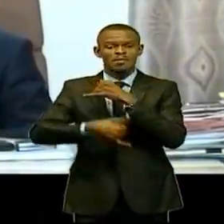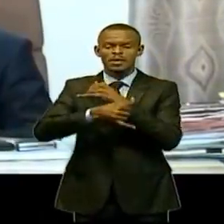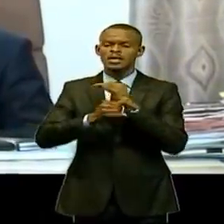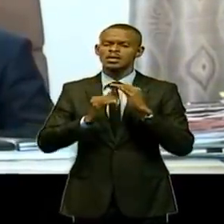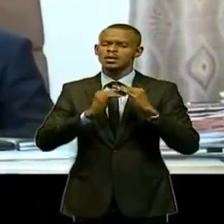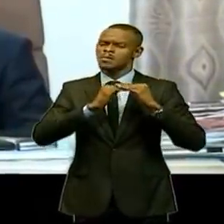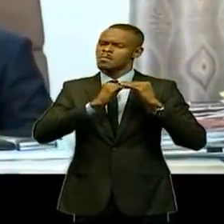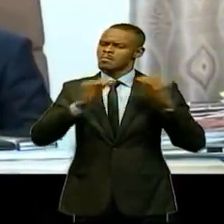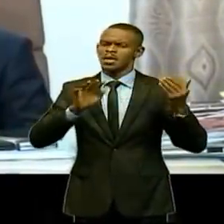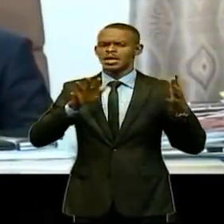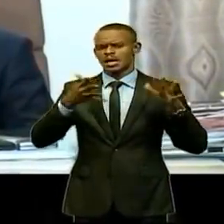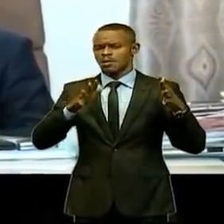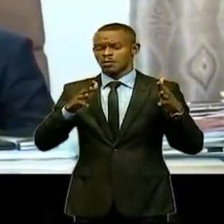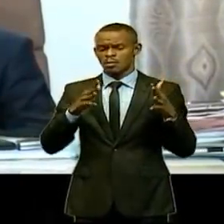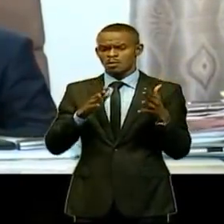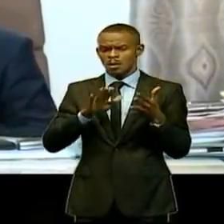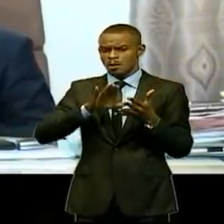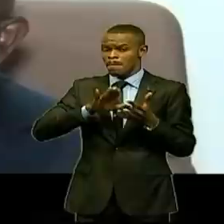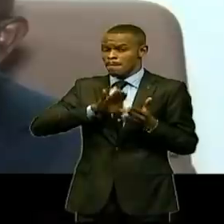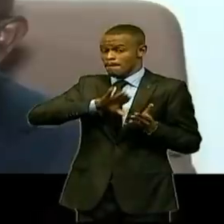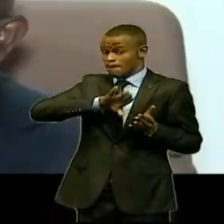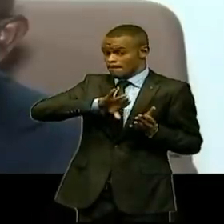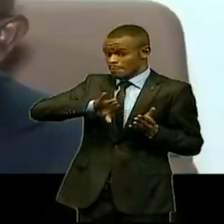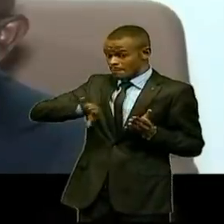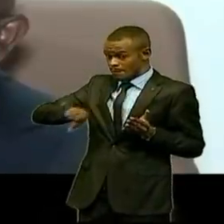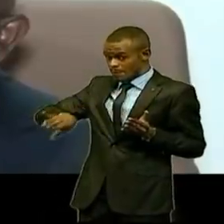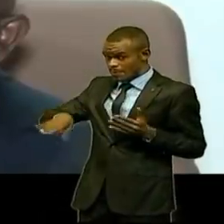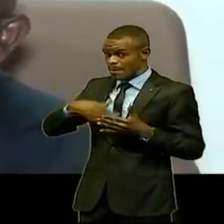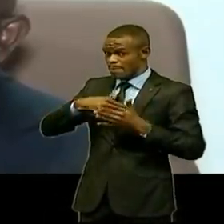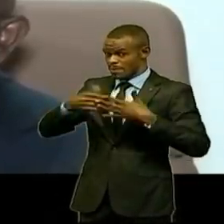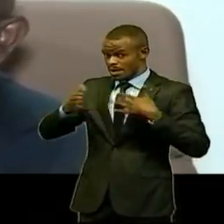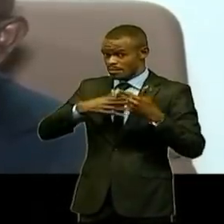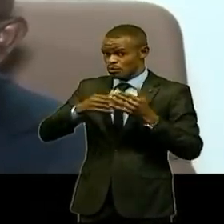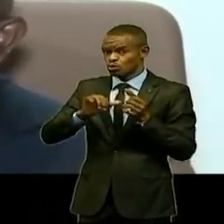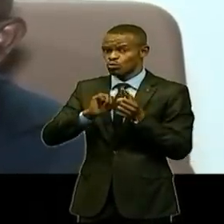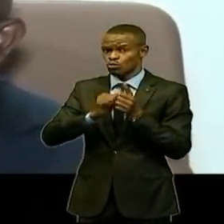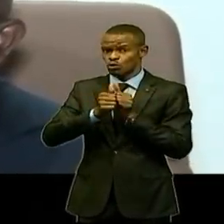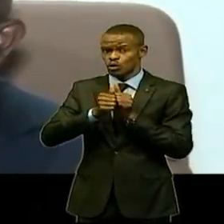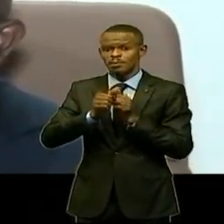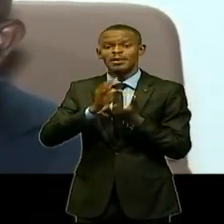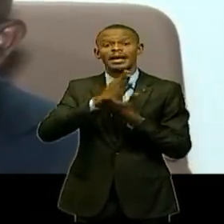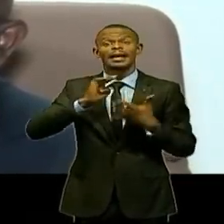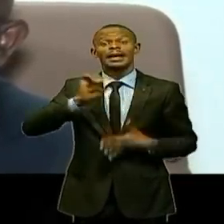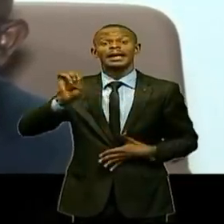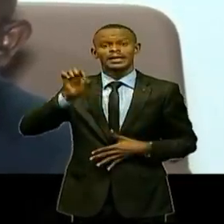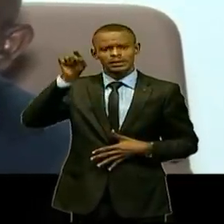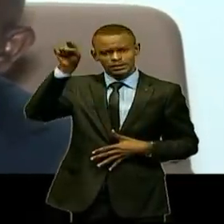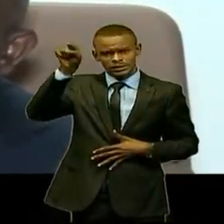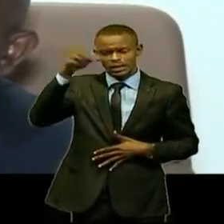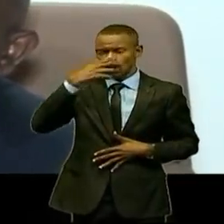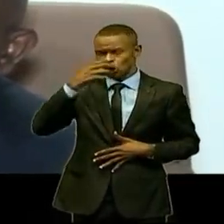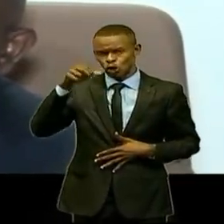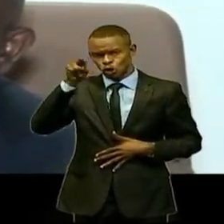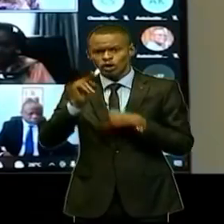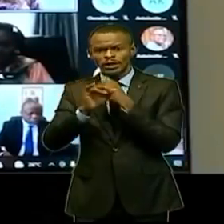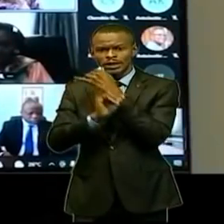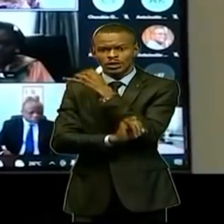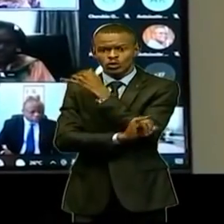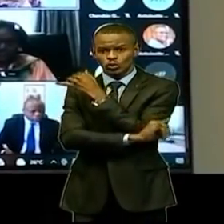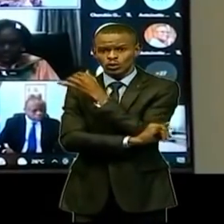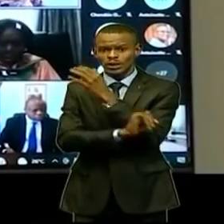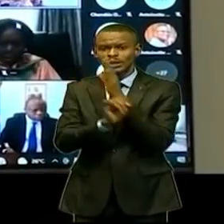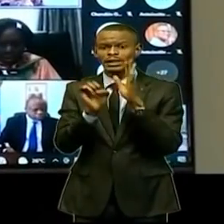l'Est où se poursuivent des opérations militaires dans le cadre de l'état de siège. La police nationale